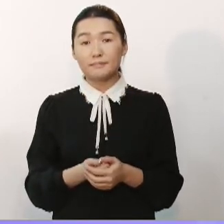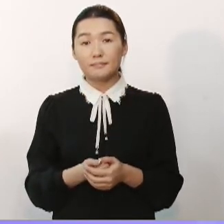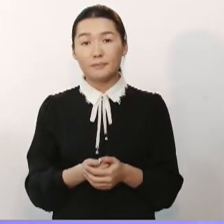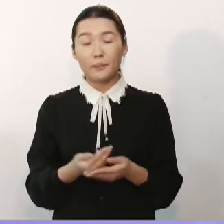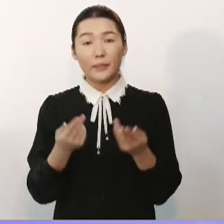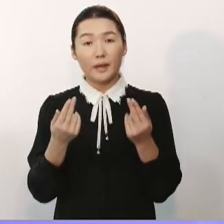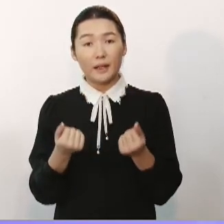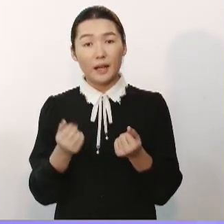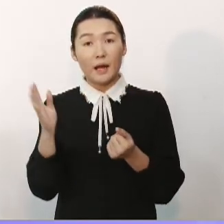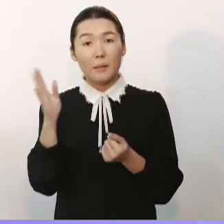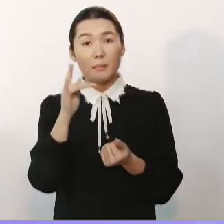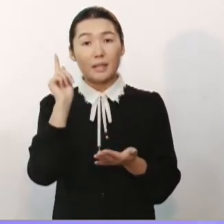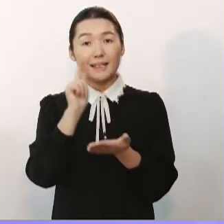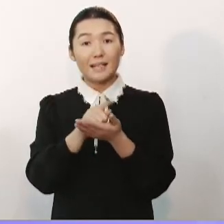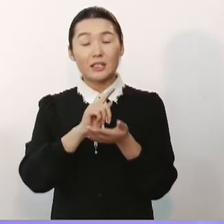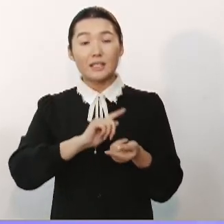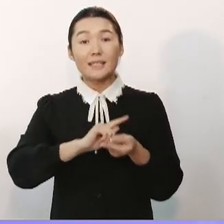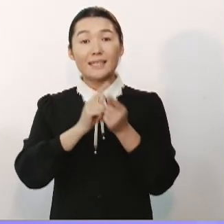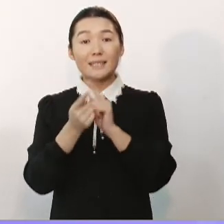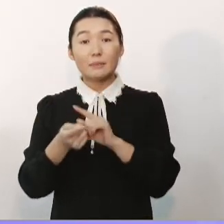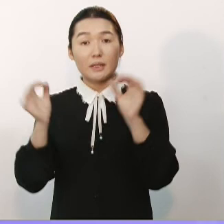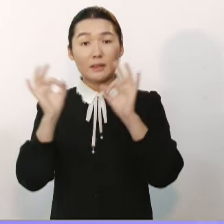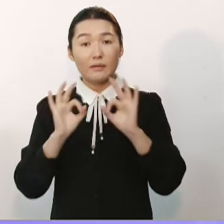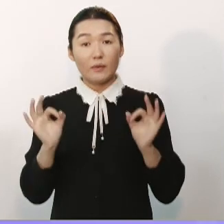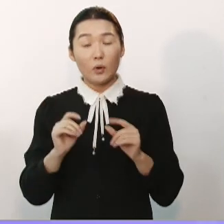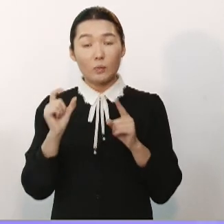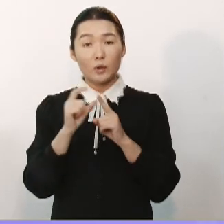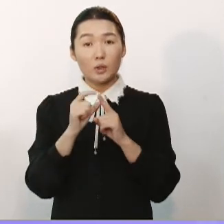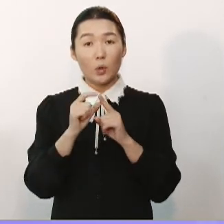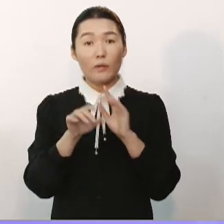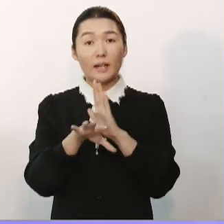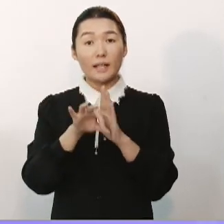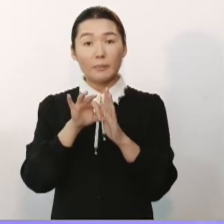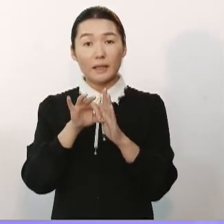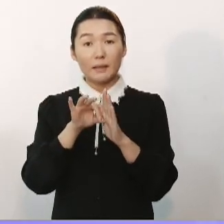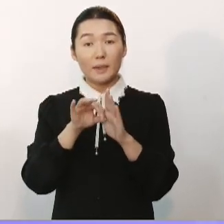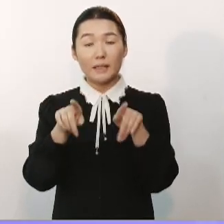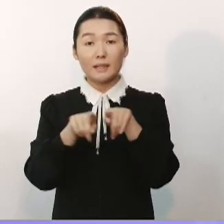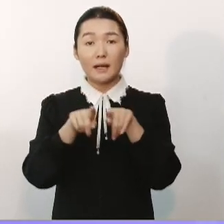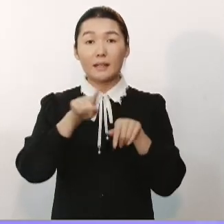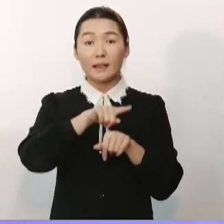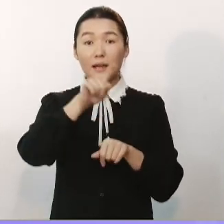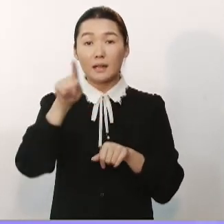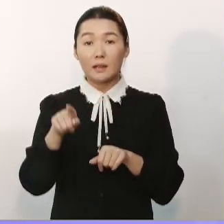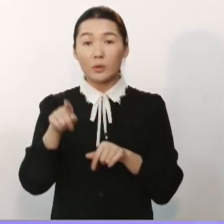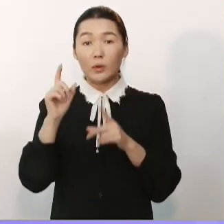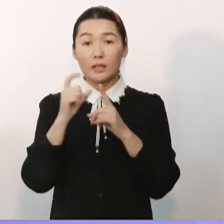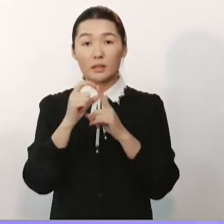Да, мы должны изменить форму слова и подобрать однокоренное слово.